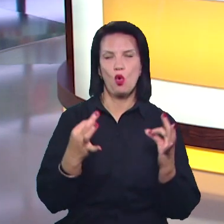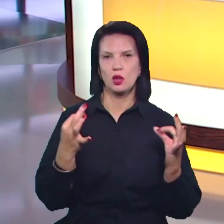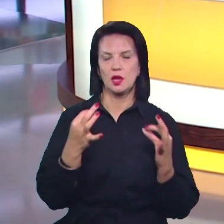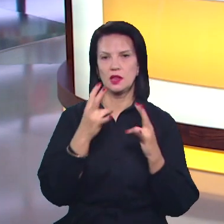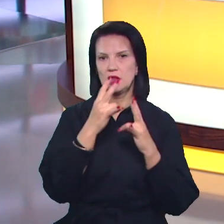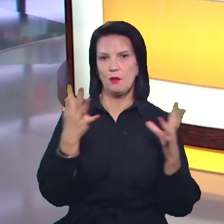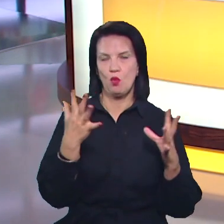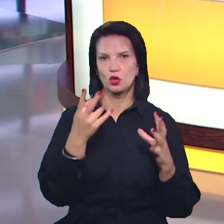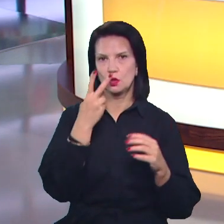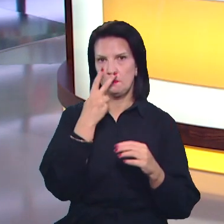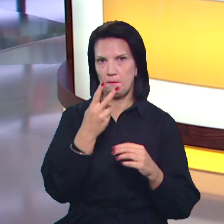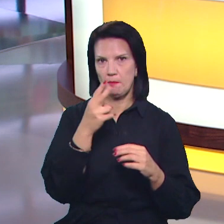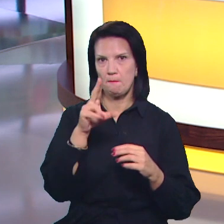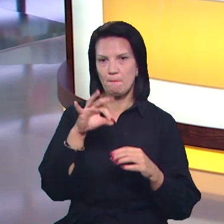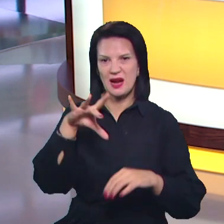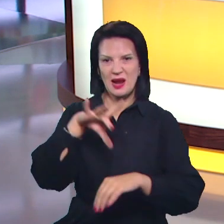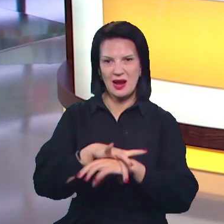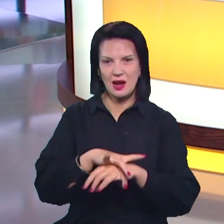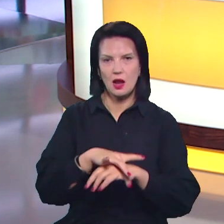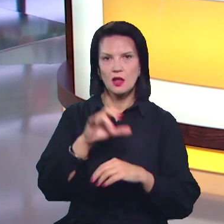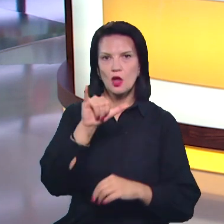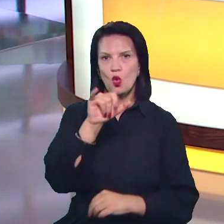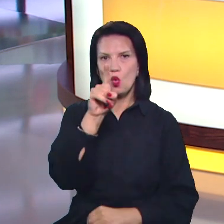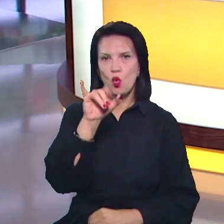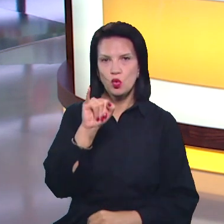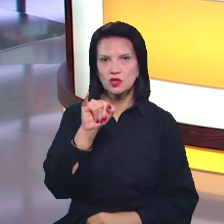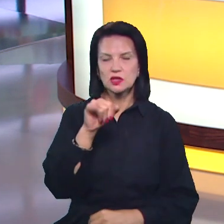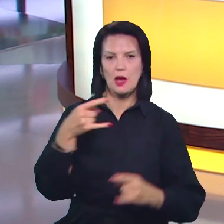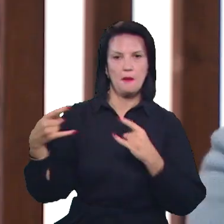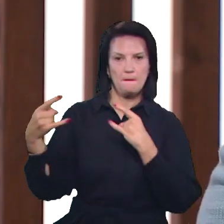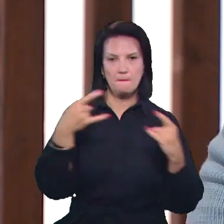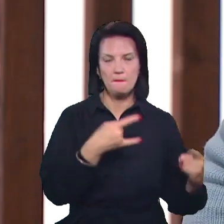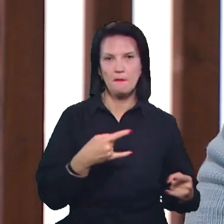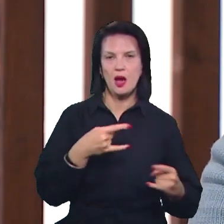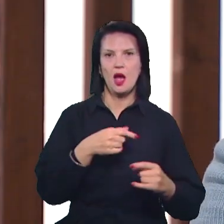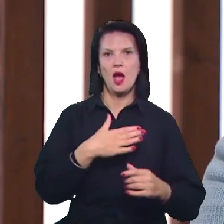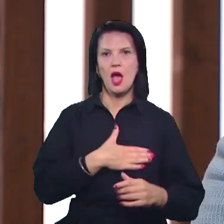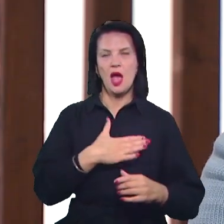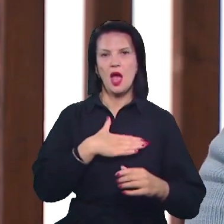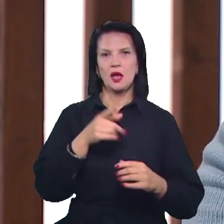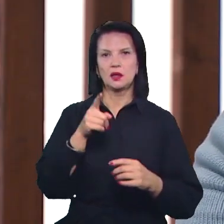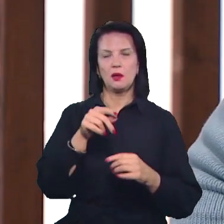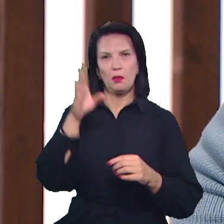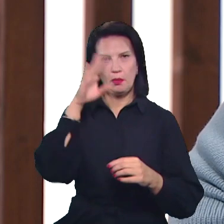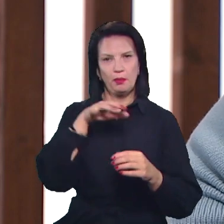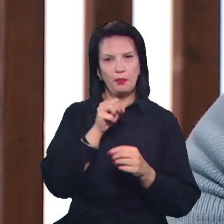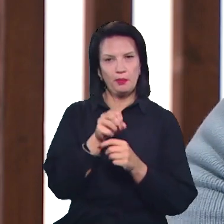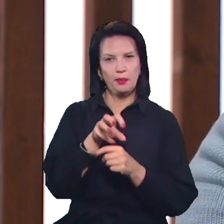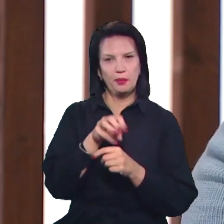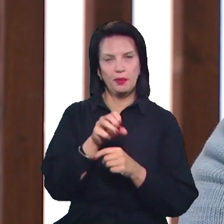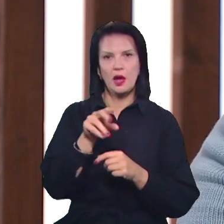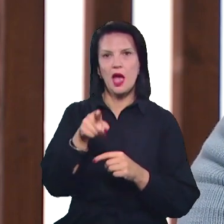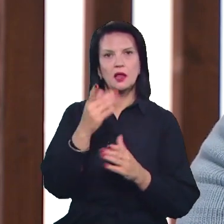можемо при діагностиці побачити на ультразвуці чи на мамографії виділення. Але це є дуже важливим симптомом при деяких